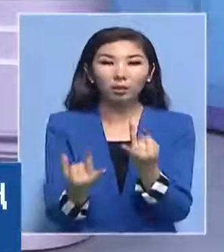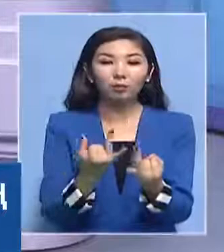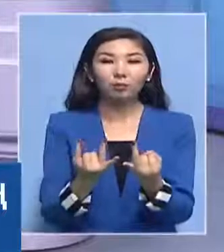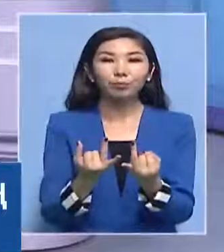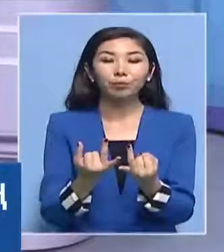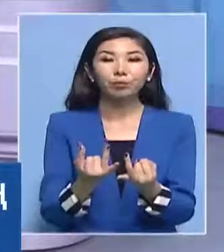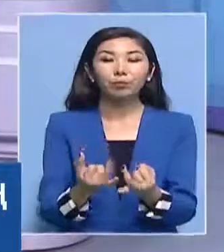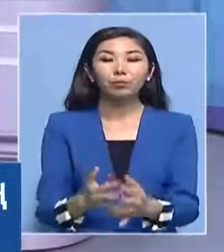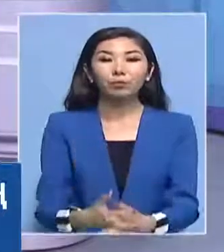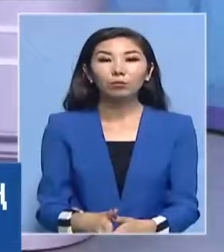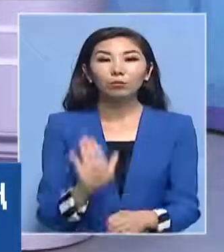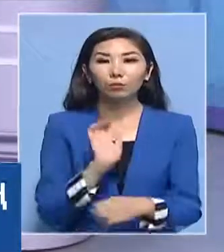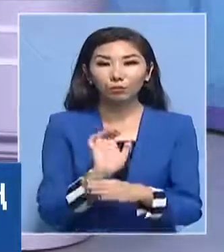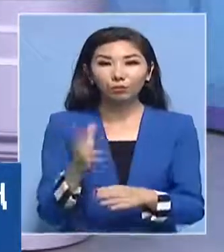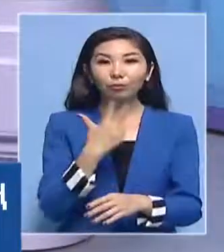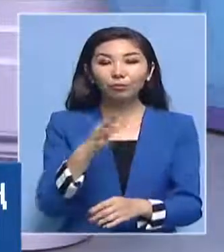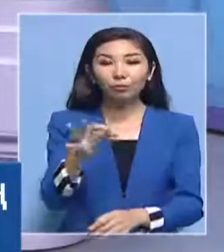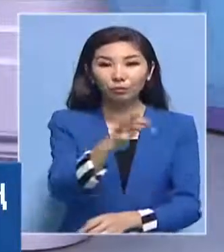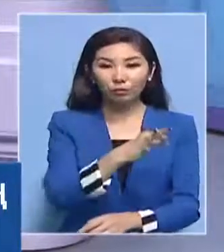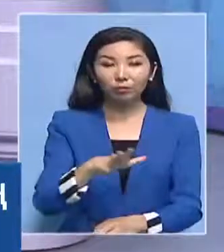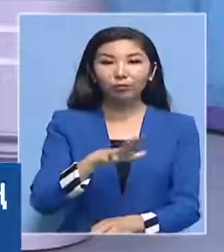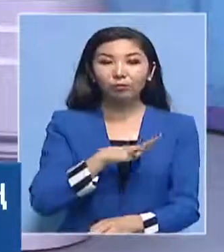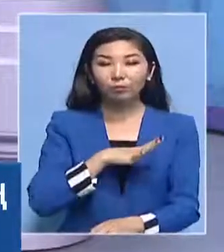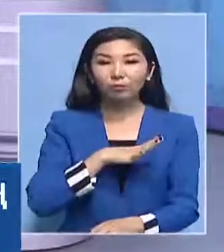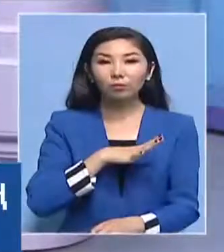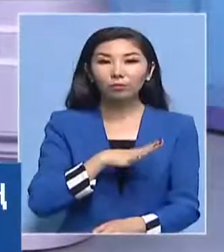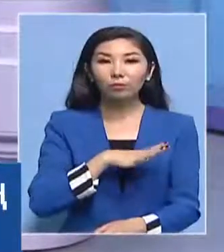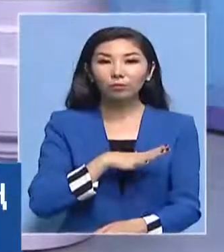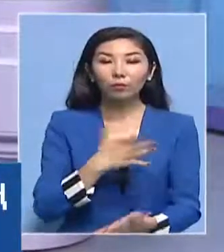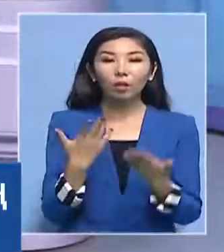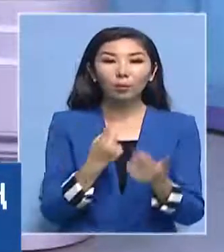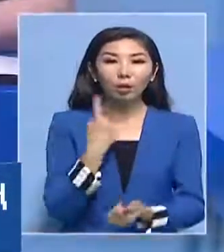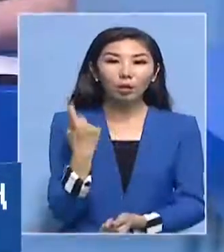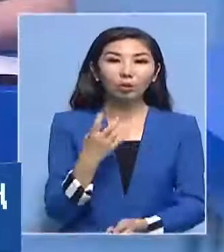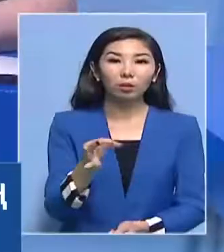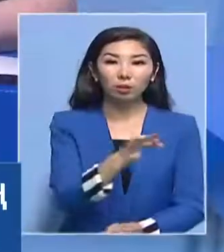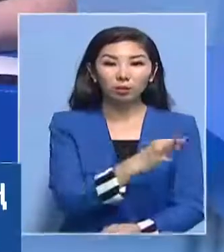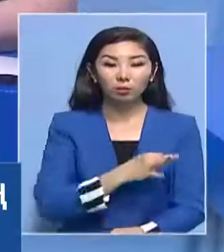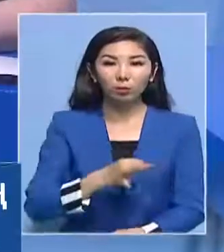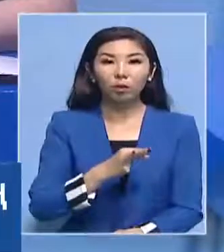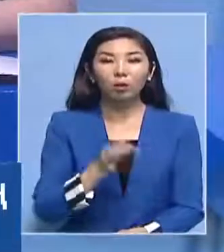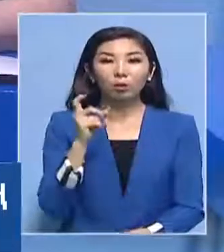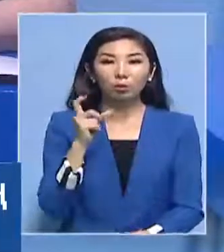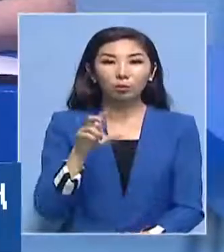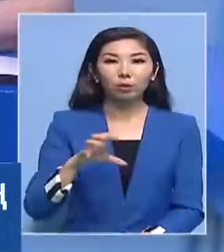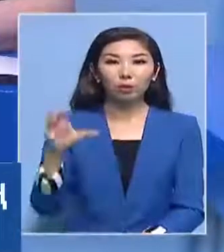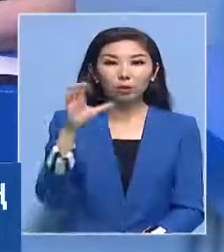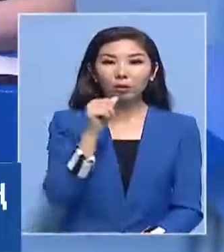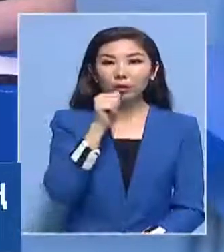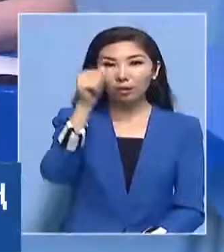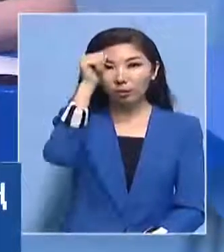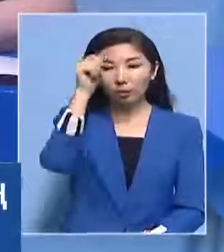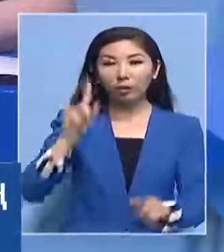отырғыздық, шығардық, үш аудан болды. Соның қазір бір ауданда шешім табылады деп отырмыз біз 42-те,